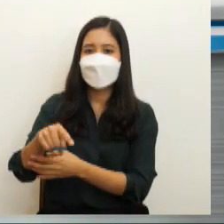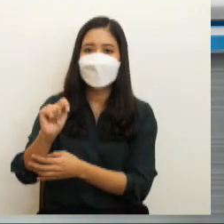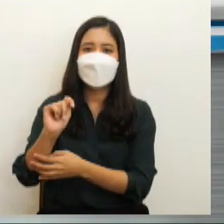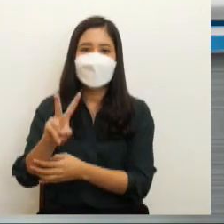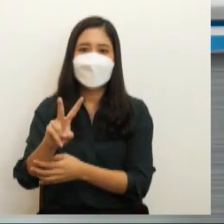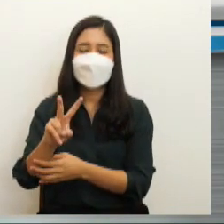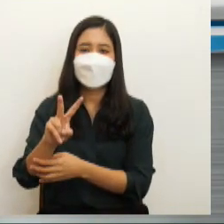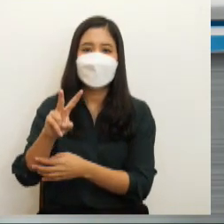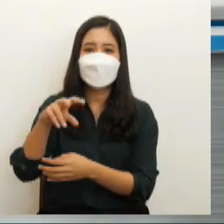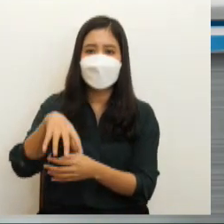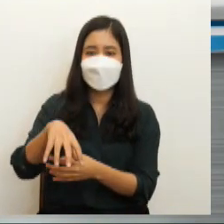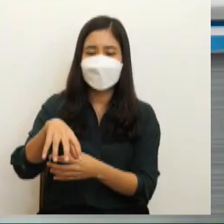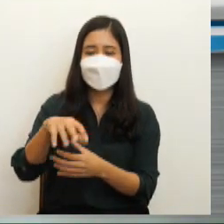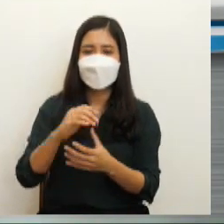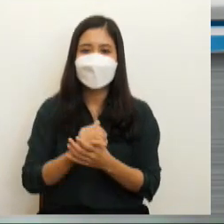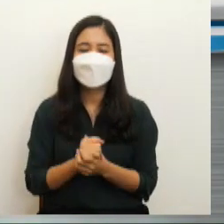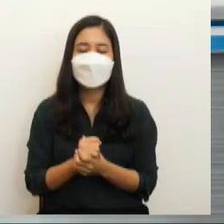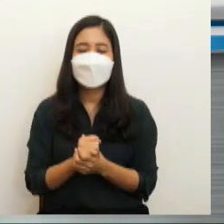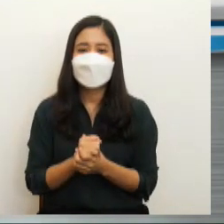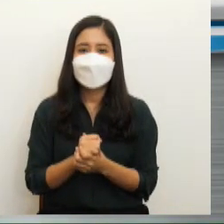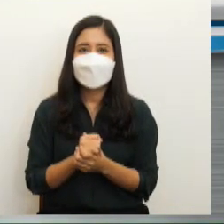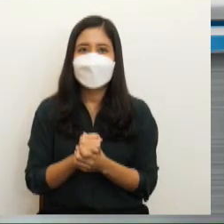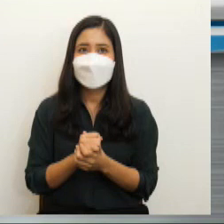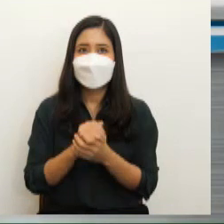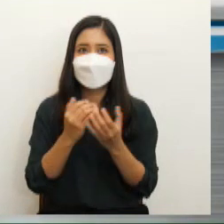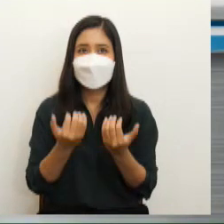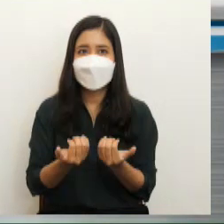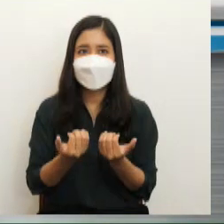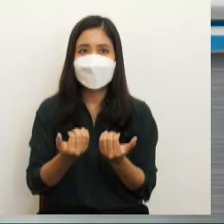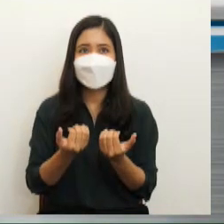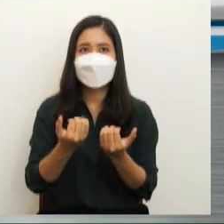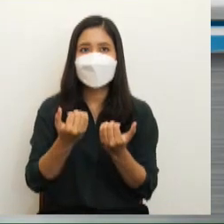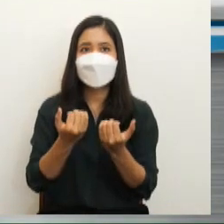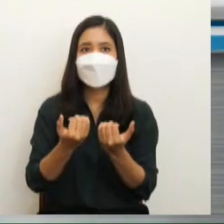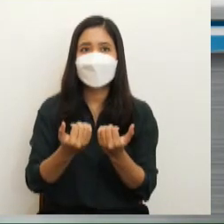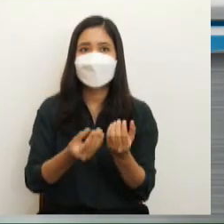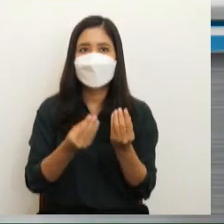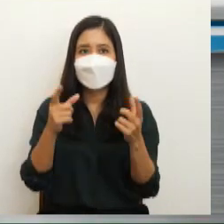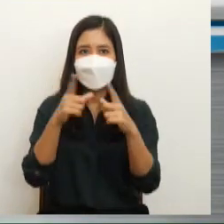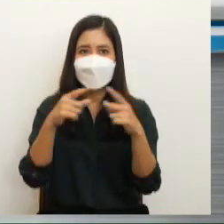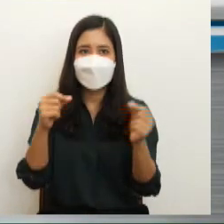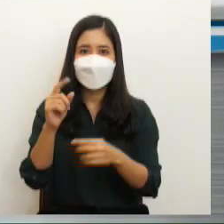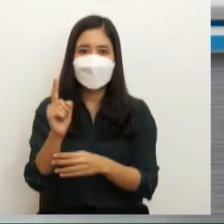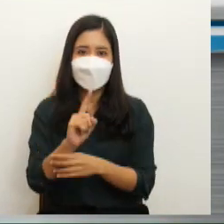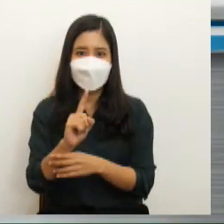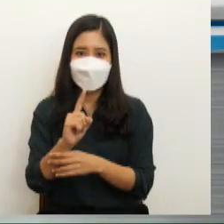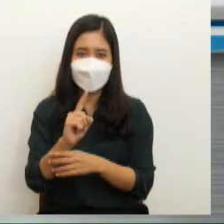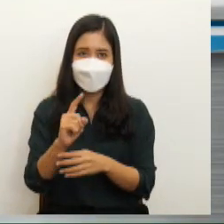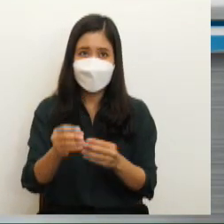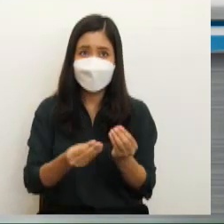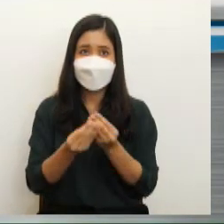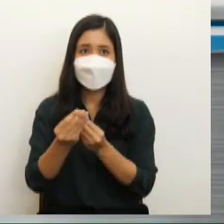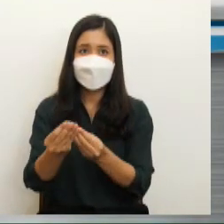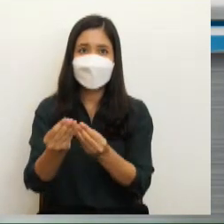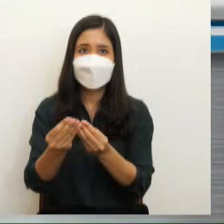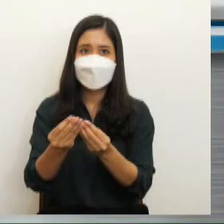พื่อนครูสพทนะคะในช่วงท้ายนี้เราก็จะมี VTR นำเสนอเรื่องของงานทวิภาคีของวิทยาลัยเ